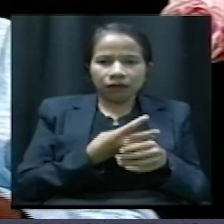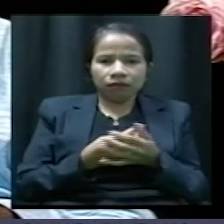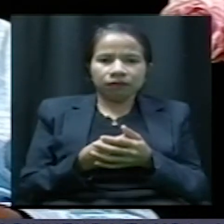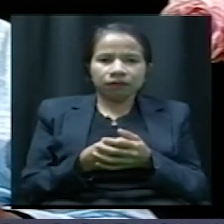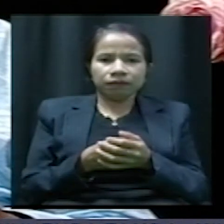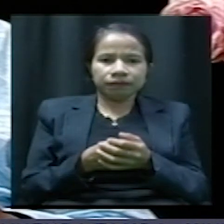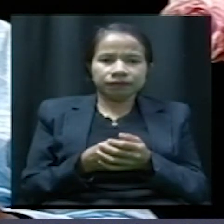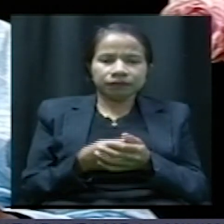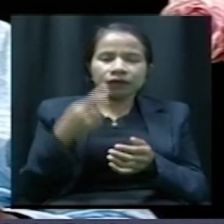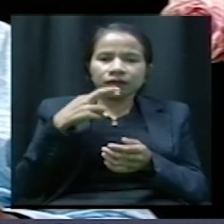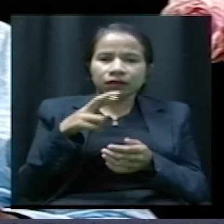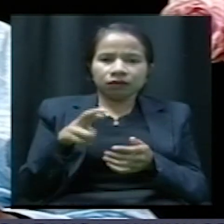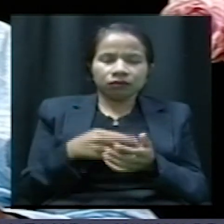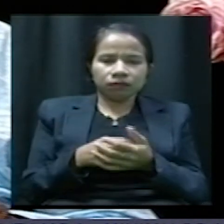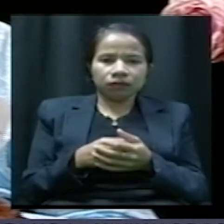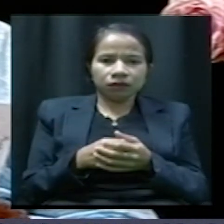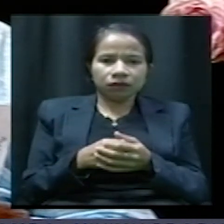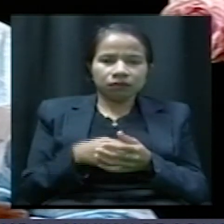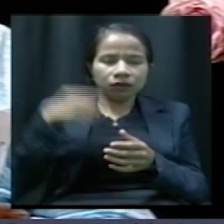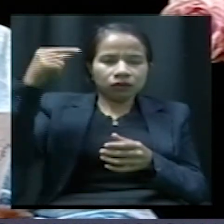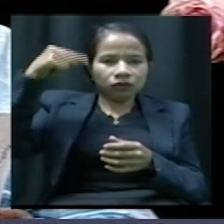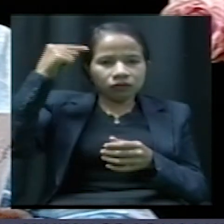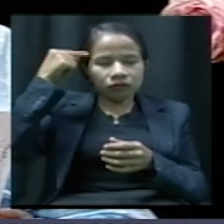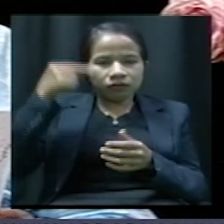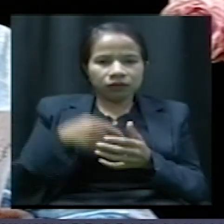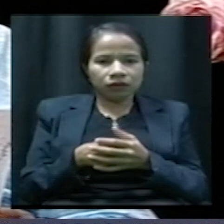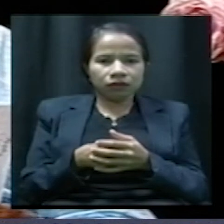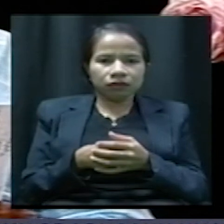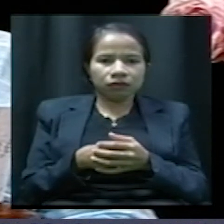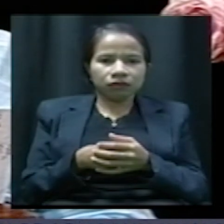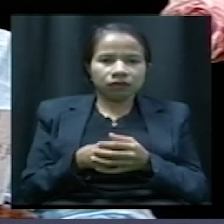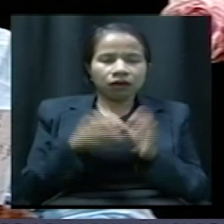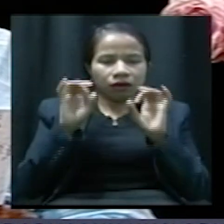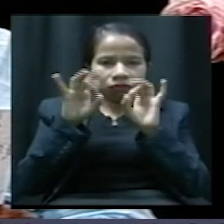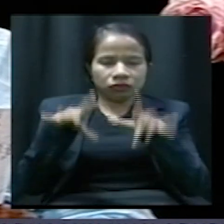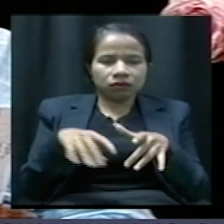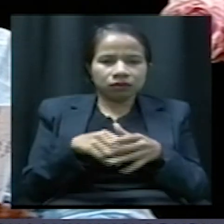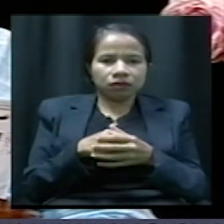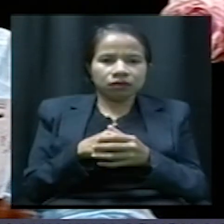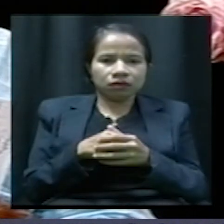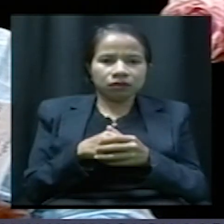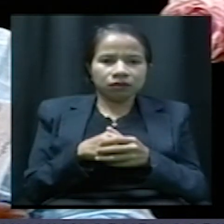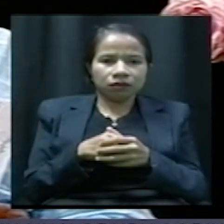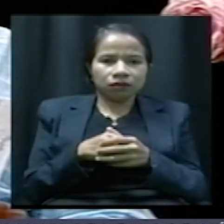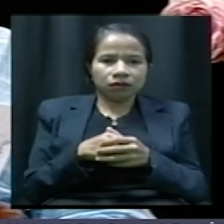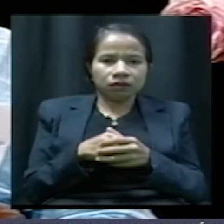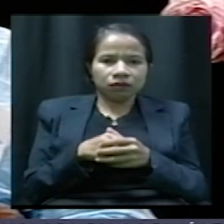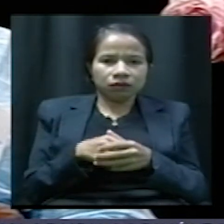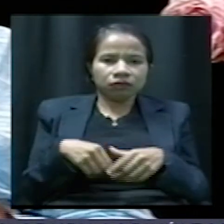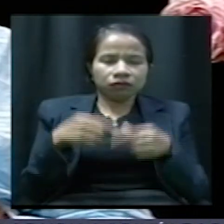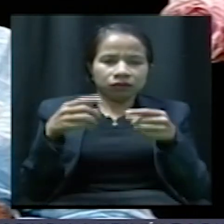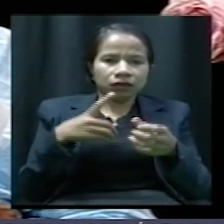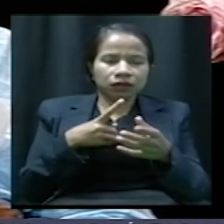mus rekomenda bah parti gubernur yang par gubernur estado par bela ratifika